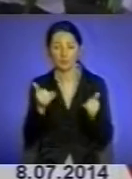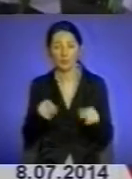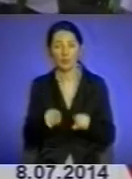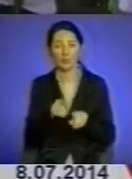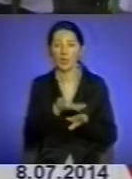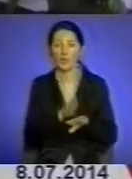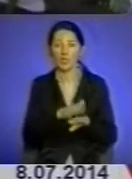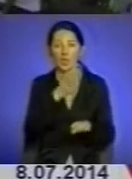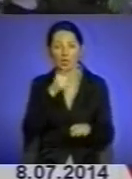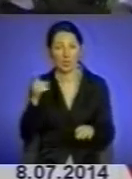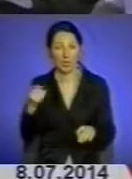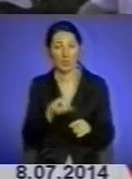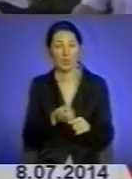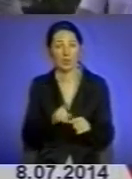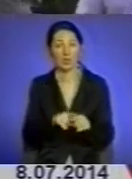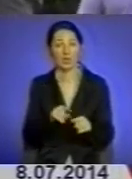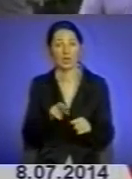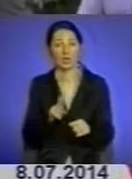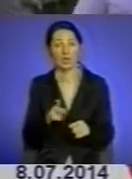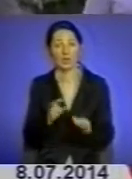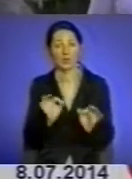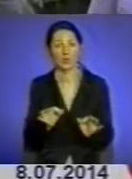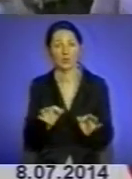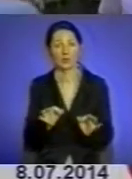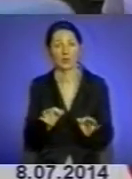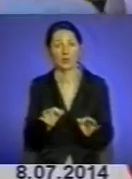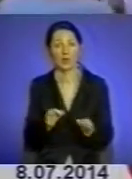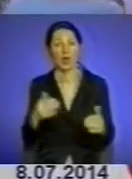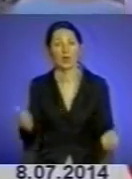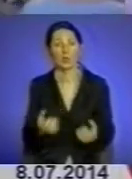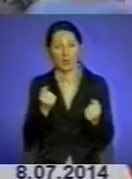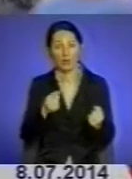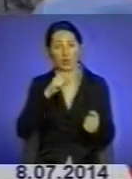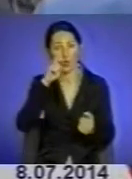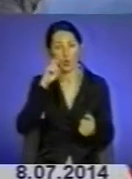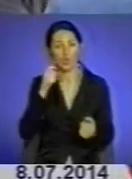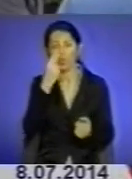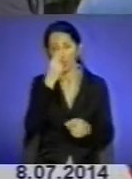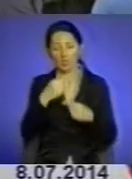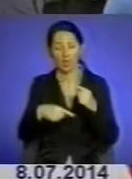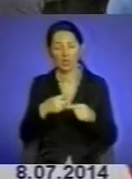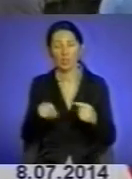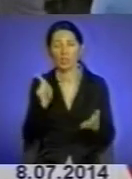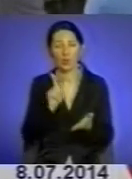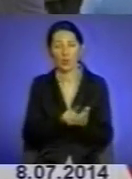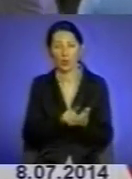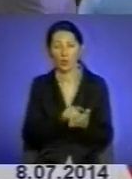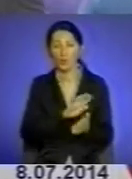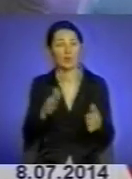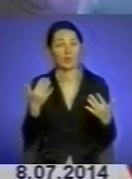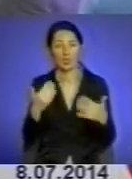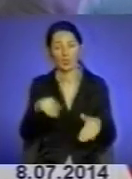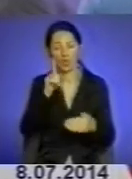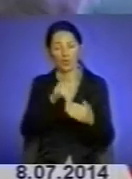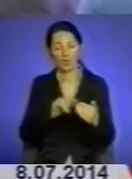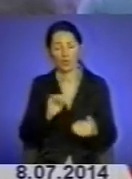правильно вважаєте святкувати День міста? Ну, підтримуючи українські традиції обов'язково і не втрачаючи віри